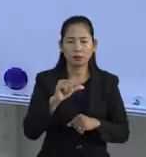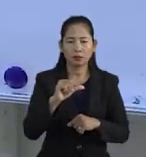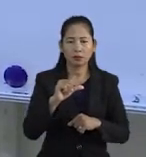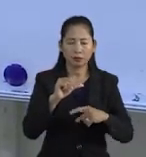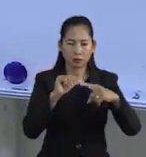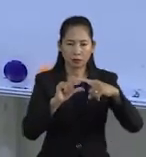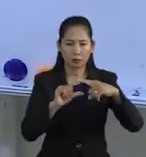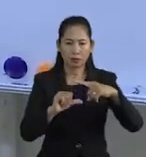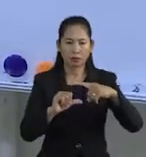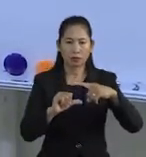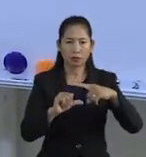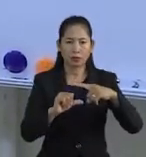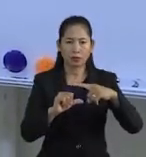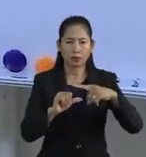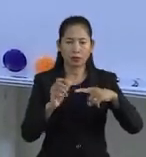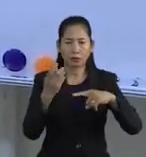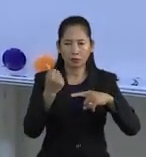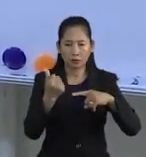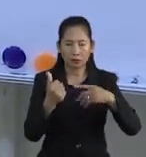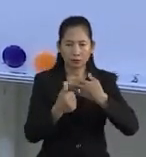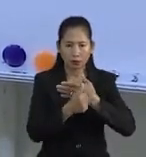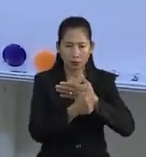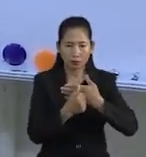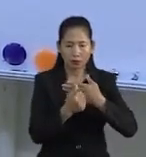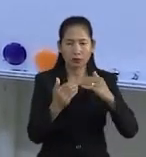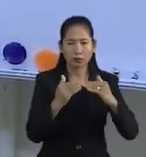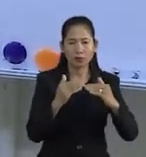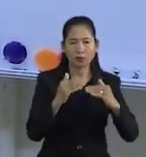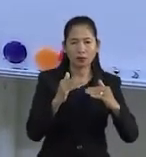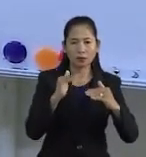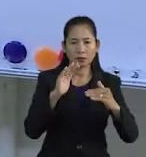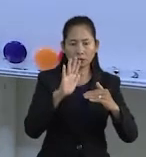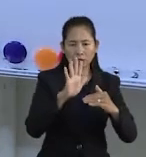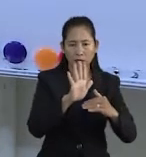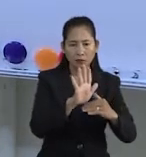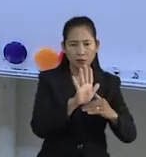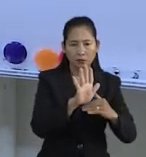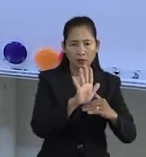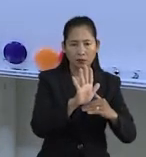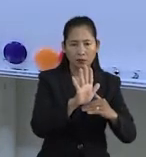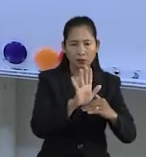bà phía rồi miễn làm lấy mà làm pram pram